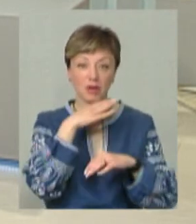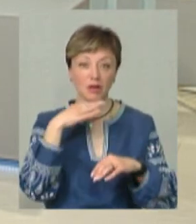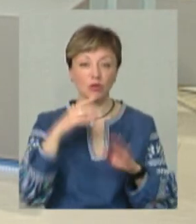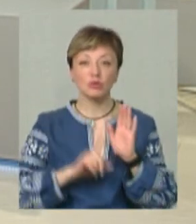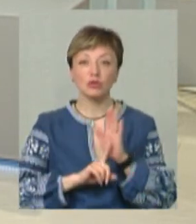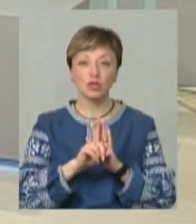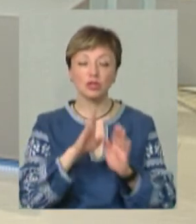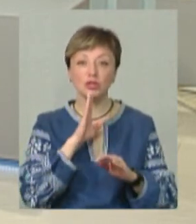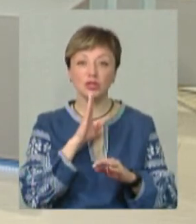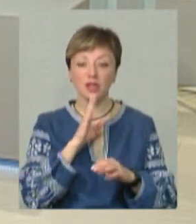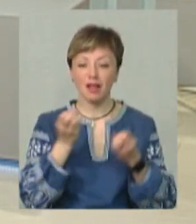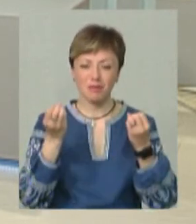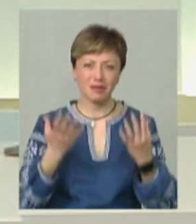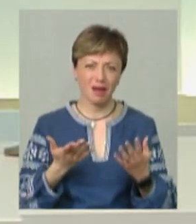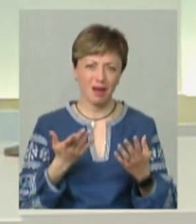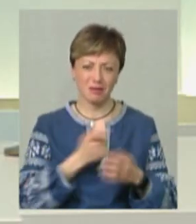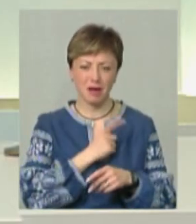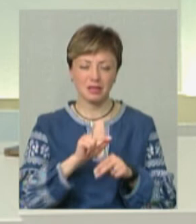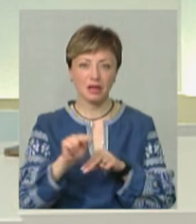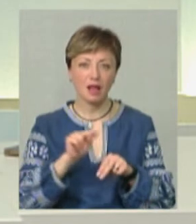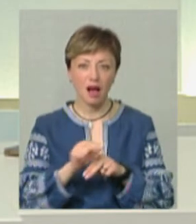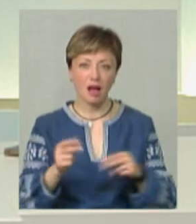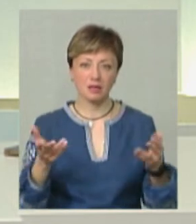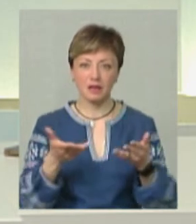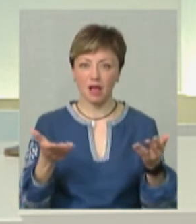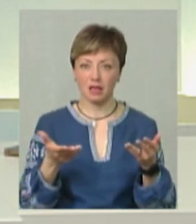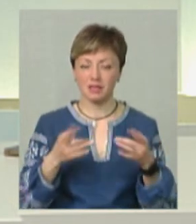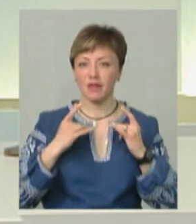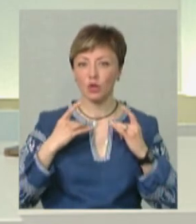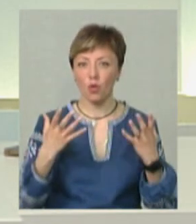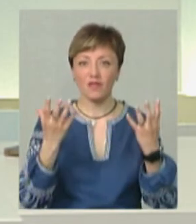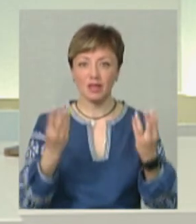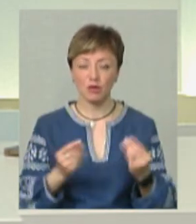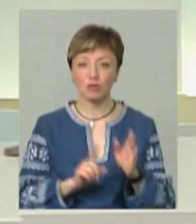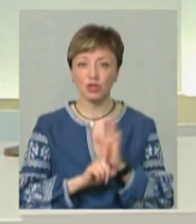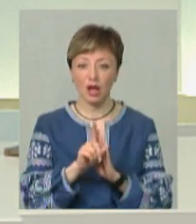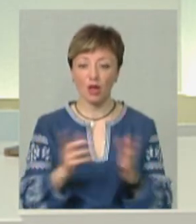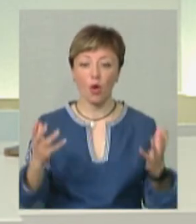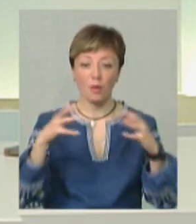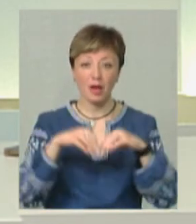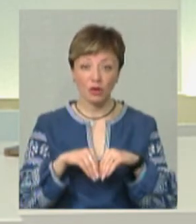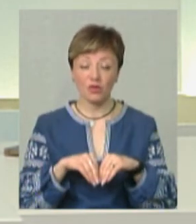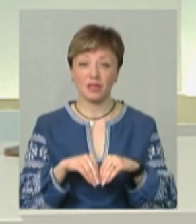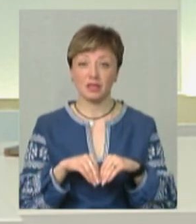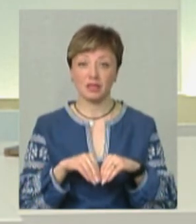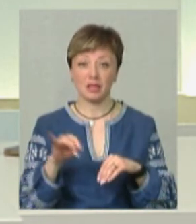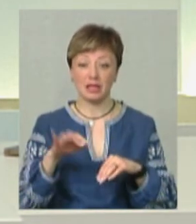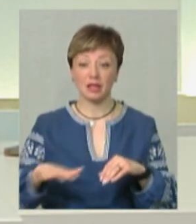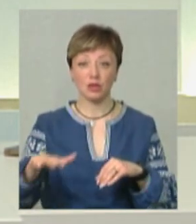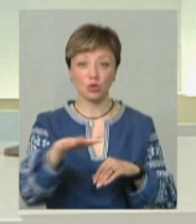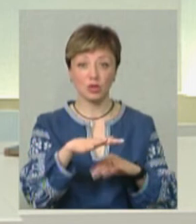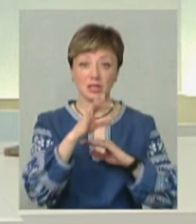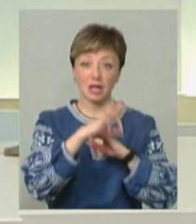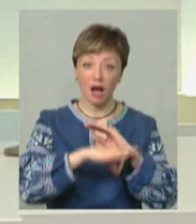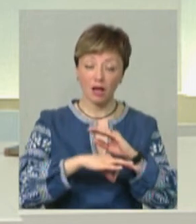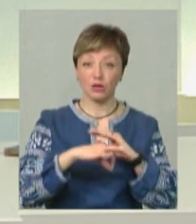почали там від елементарних майстер-класів на якісь там святкові дні почали об'єднуватися і на території